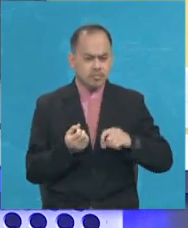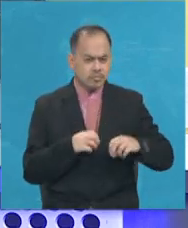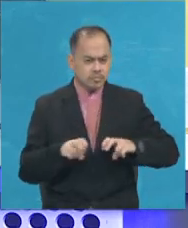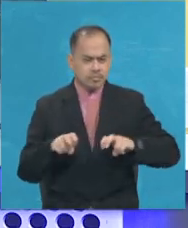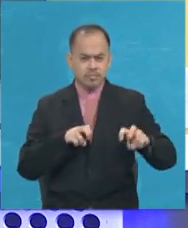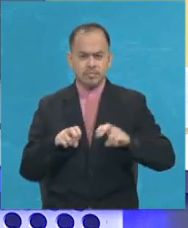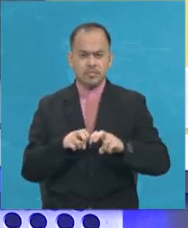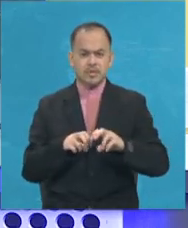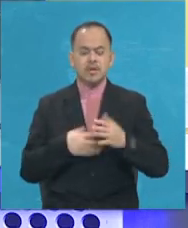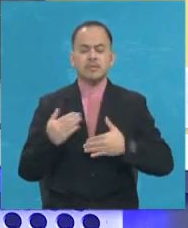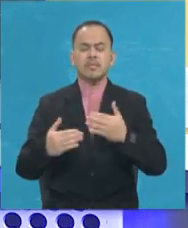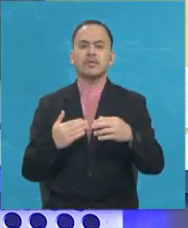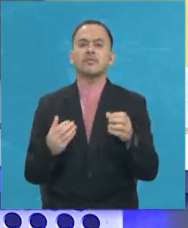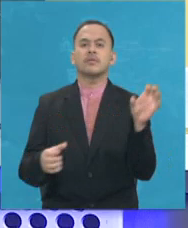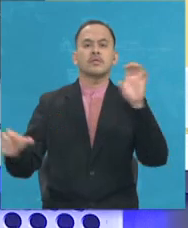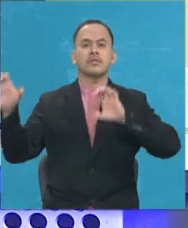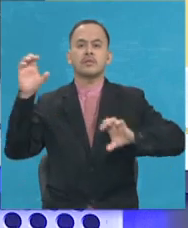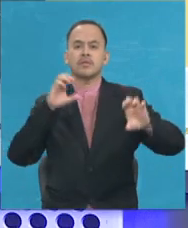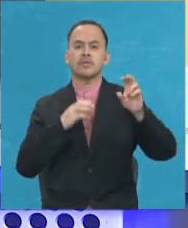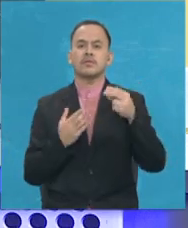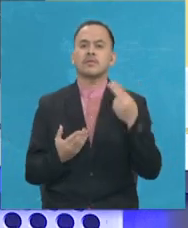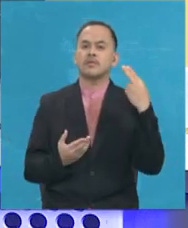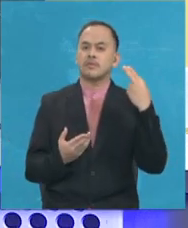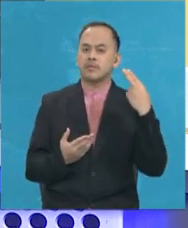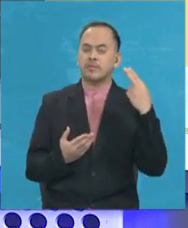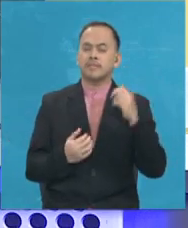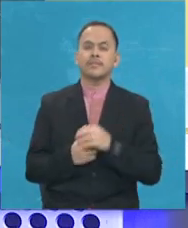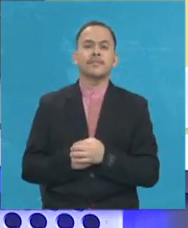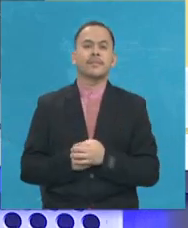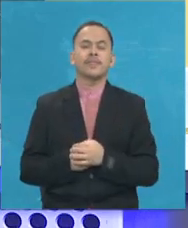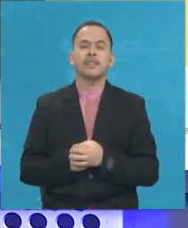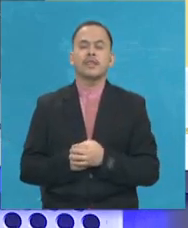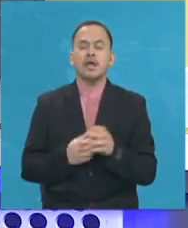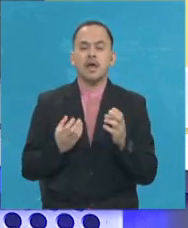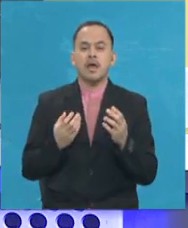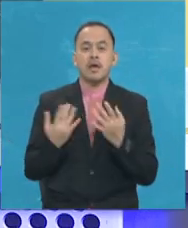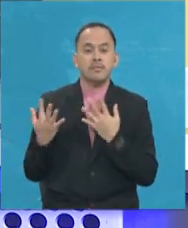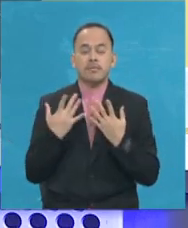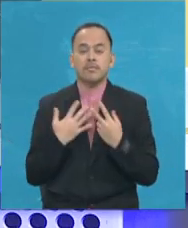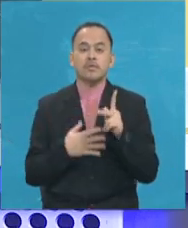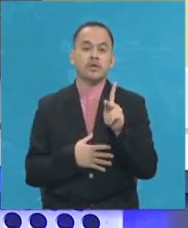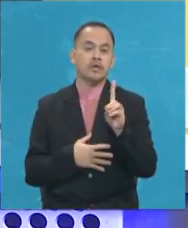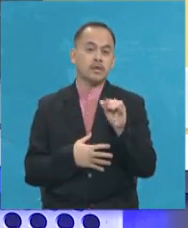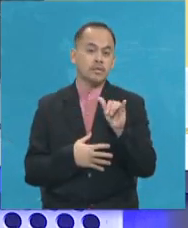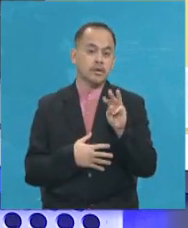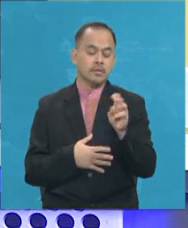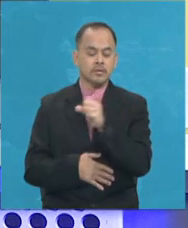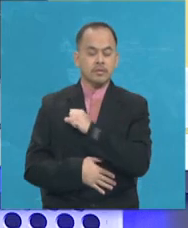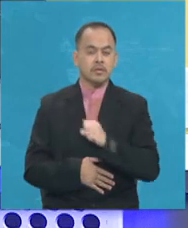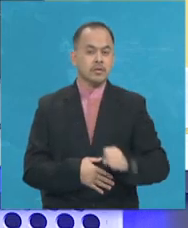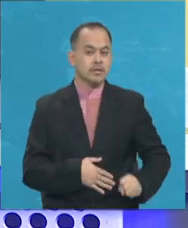kemajuan teknologi size sambutan ulangtahun hari keputeraan kebawah duli Yang Maha Mulia Paduka Sri Baginda Sultan